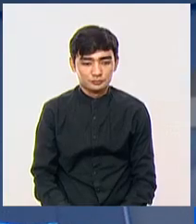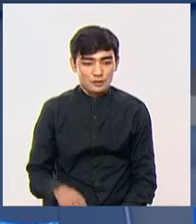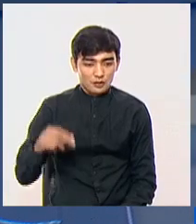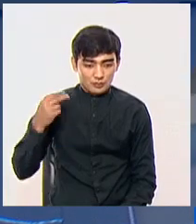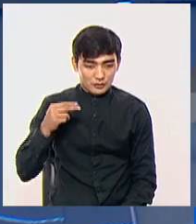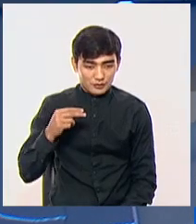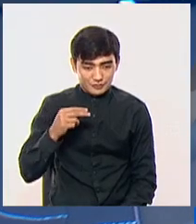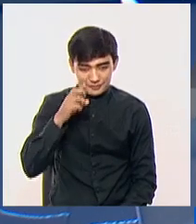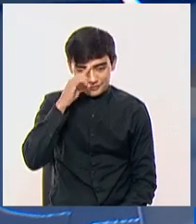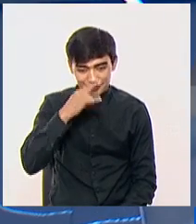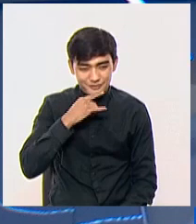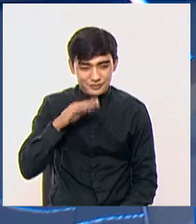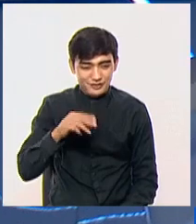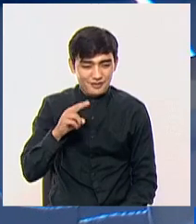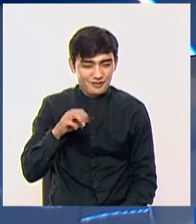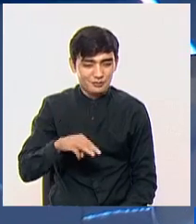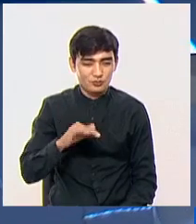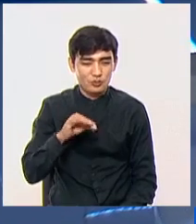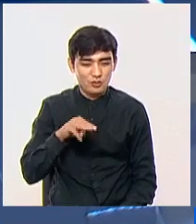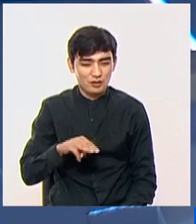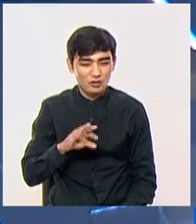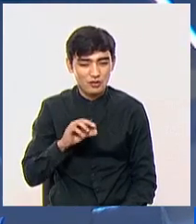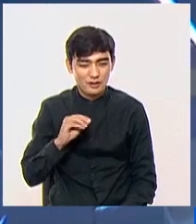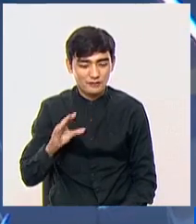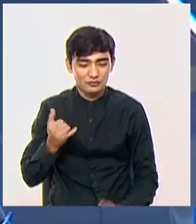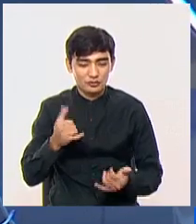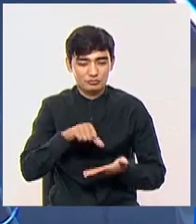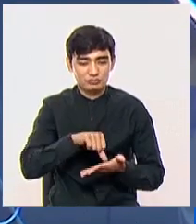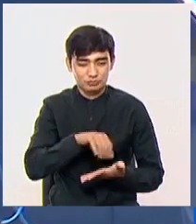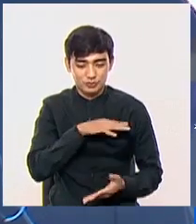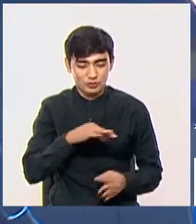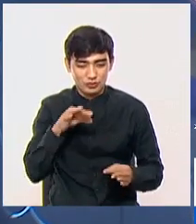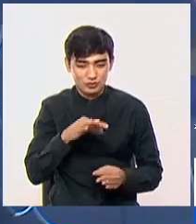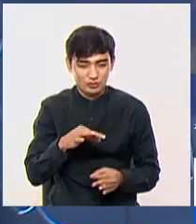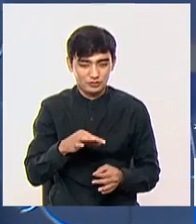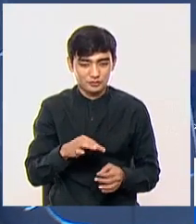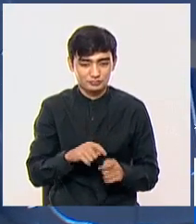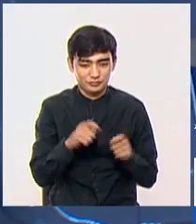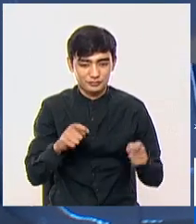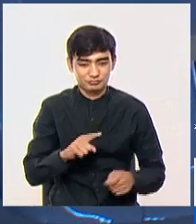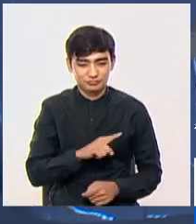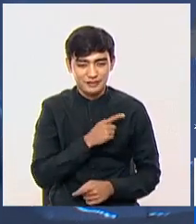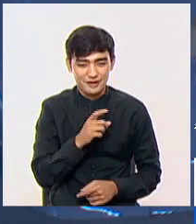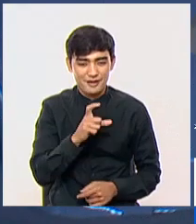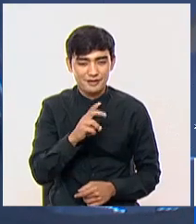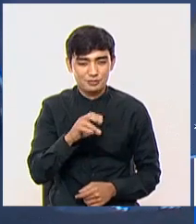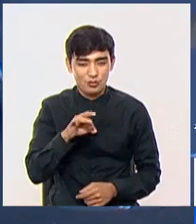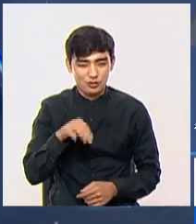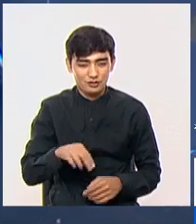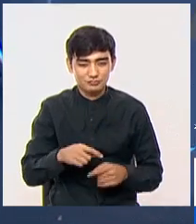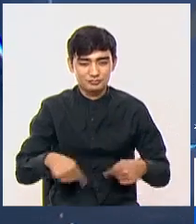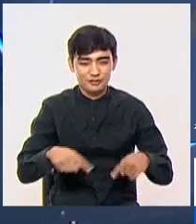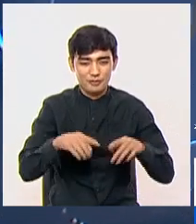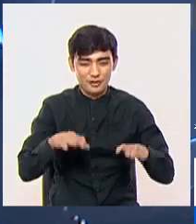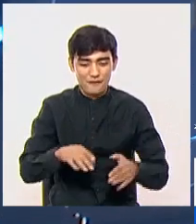Президент нашей республики Касым-Жомарт Токаев сегодня выступил с инициативой о создании экспертной площадки по